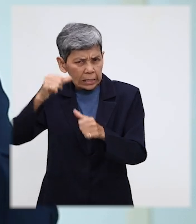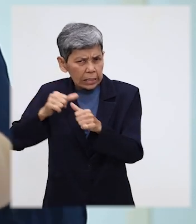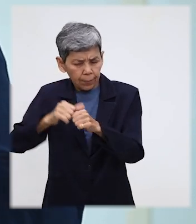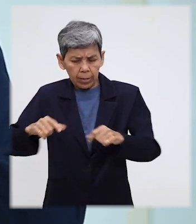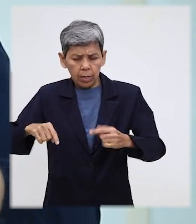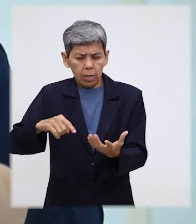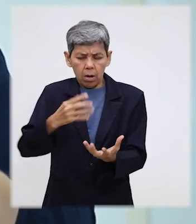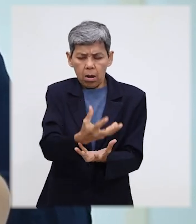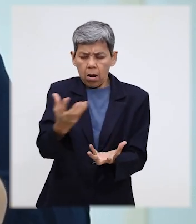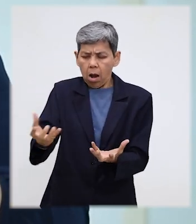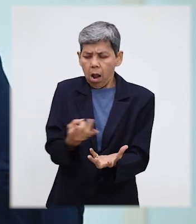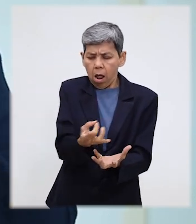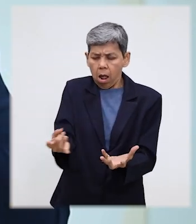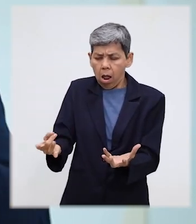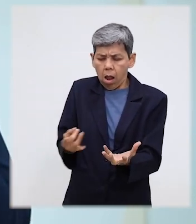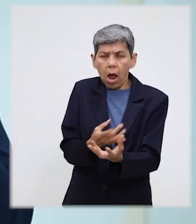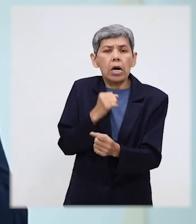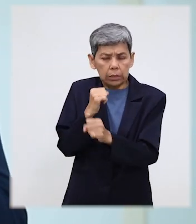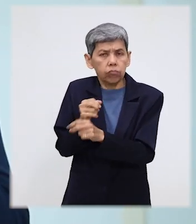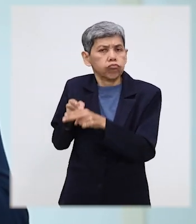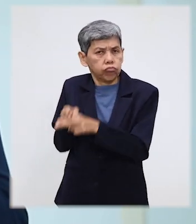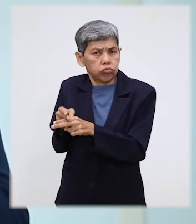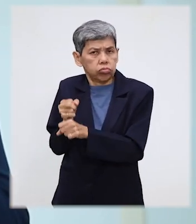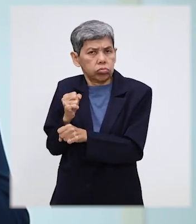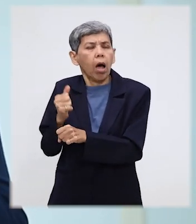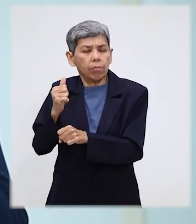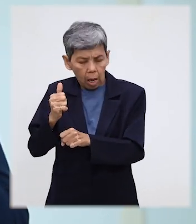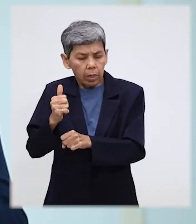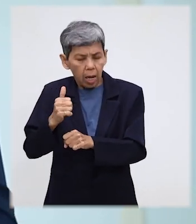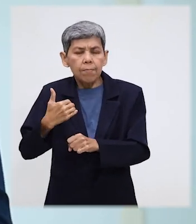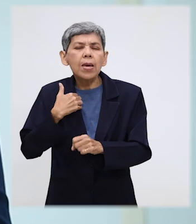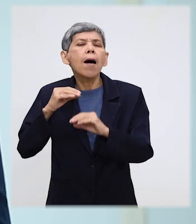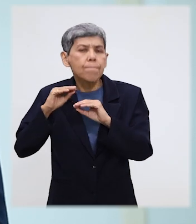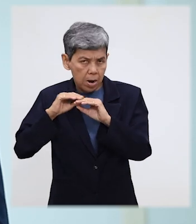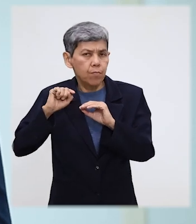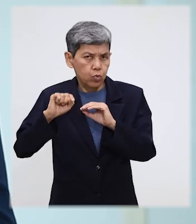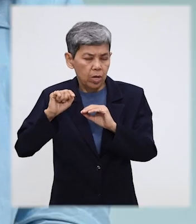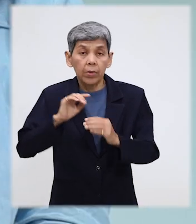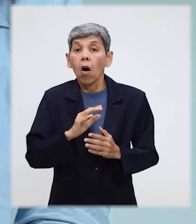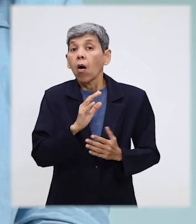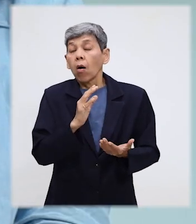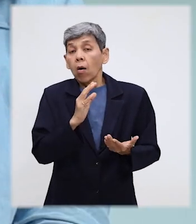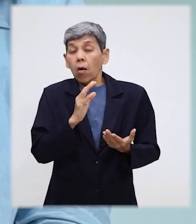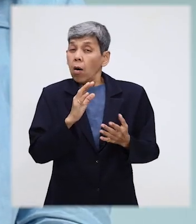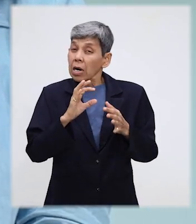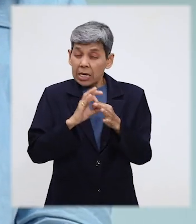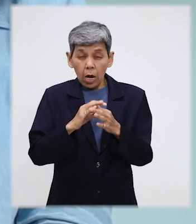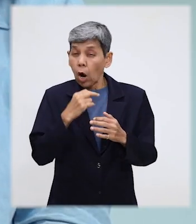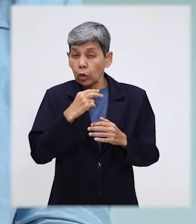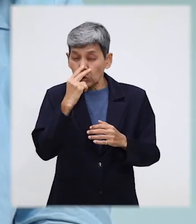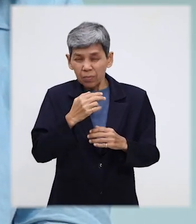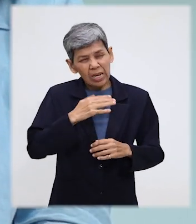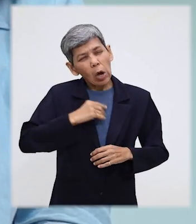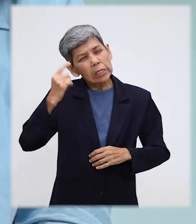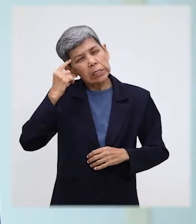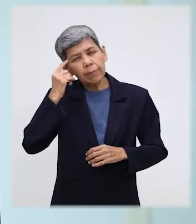าบนฐานเขามีอะไรบ้างเพื่อที่เขาจะได้ทำงานเองได้อย่างเงี้ยค่ะมันก็จะมีในเรื่องนั้นถ้าพูดถึงเซนส์ทั้งหมดนะคะอา